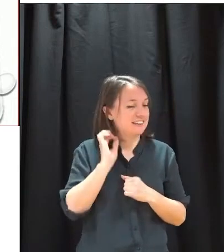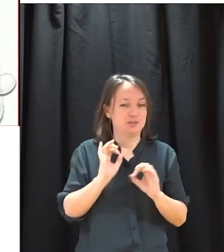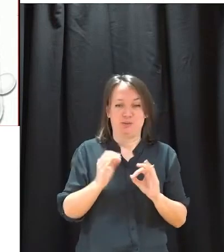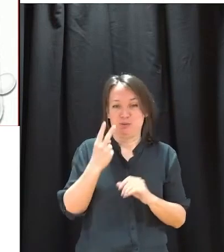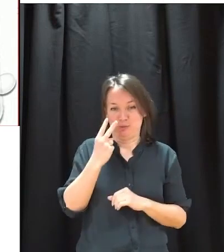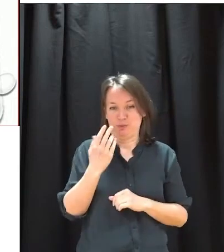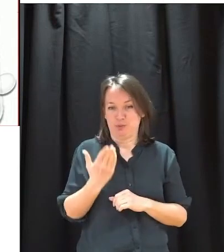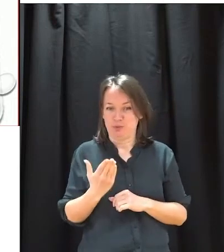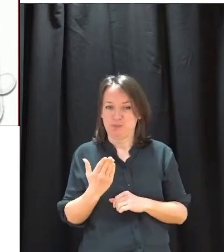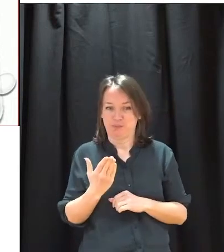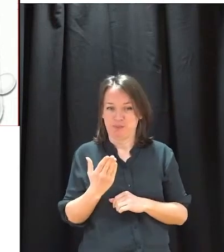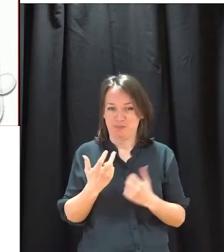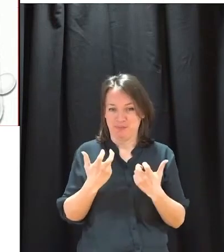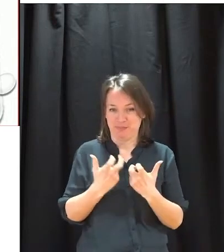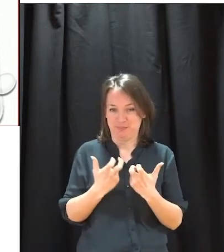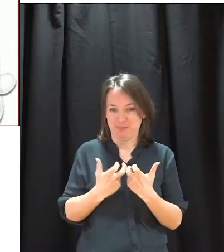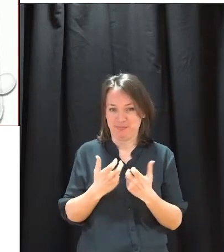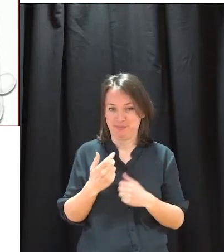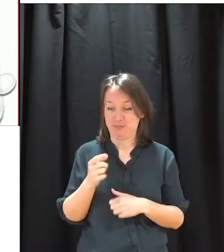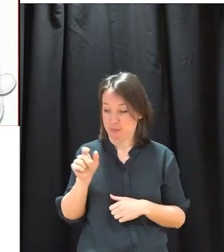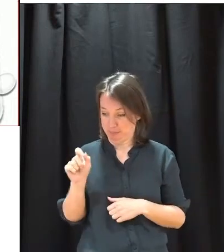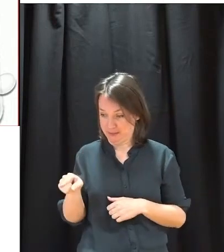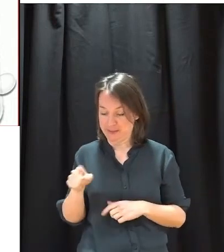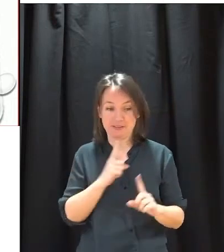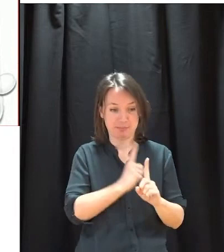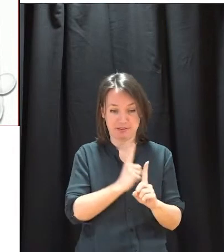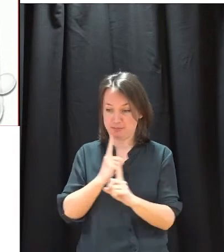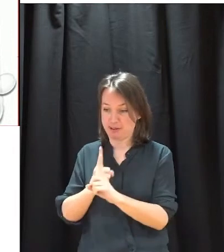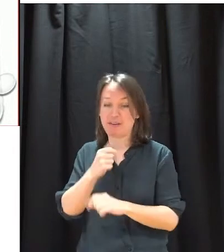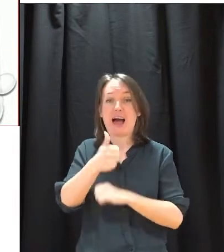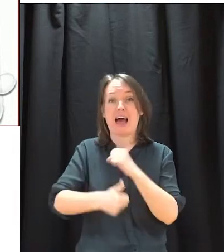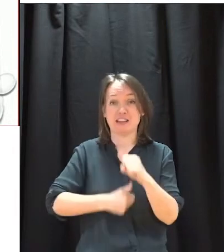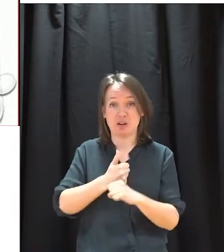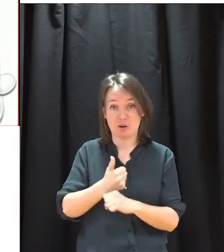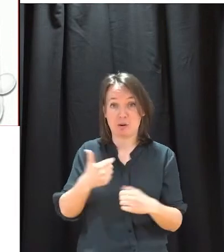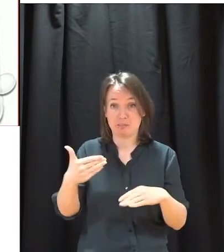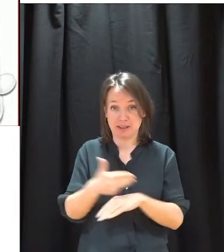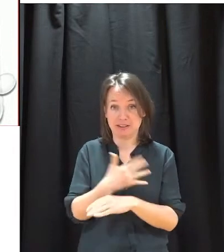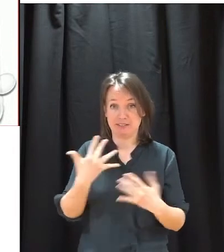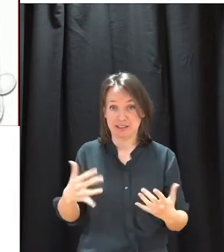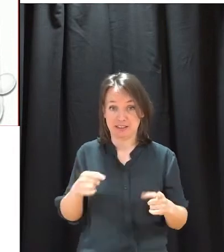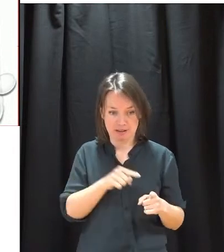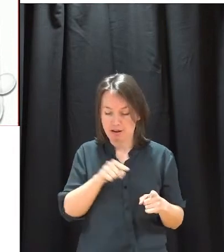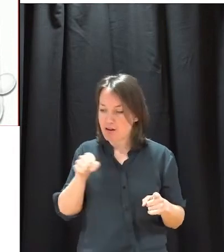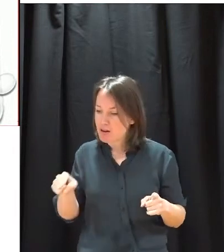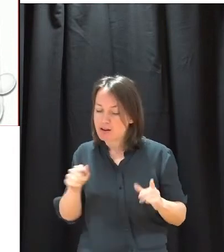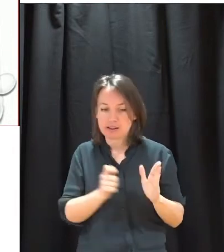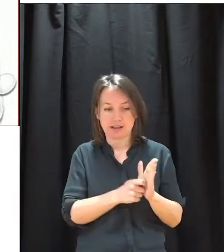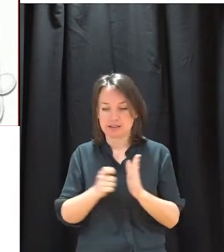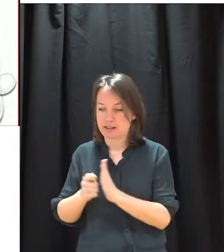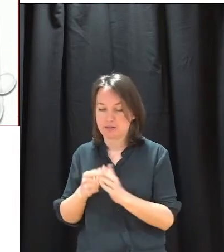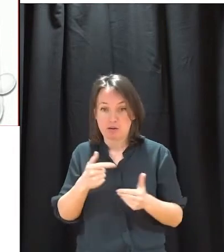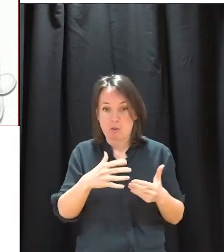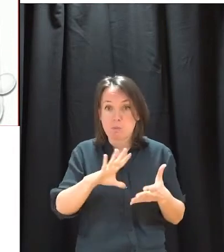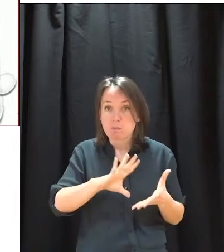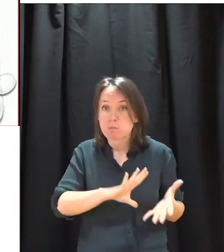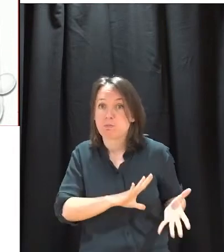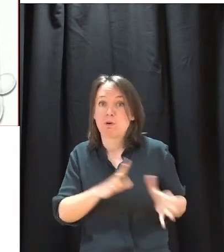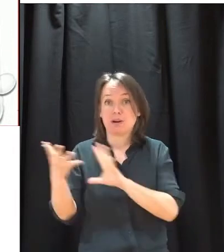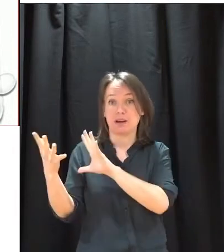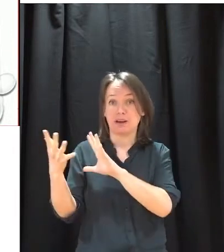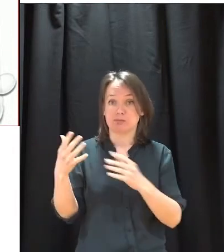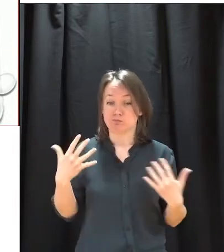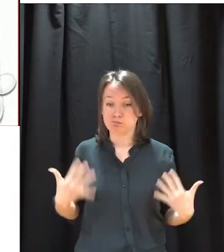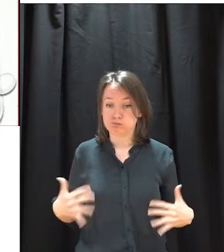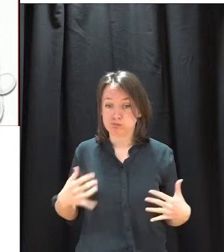lui, l'intervalle de temps entre les 2 fois où je l'ai vu, c'est 1 an, donc on voit qu'il a énormément progressé, qu'il ne suffisait pas de grand-chose en fait pour que les choses